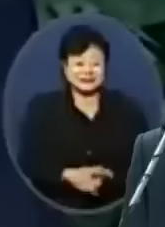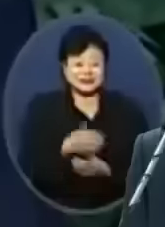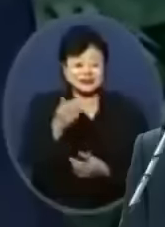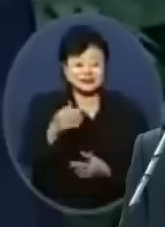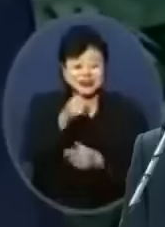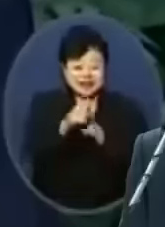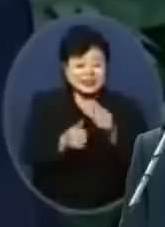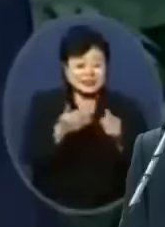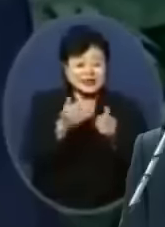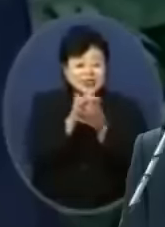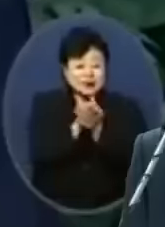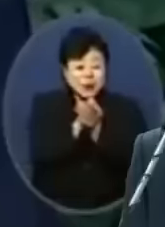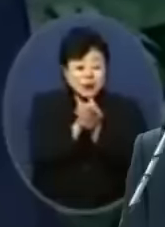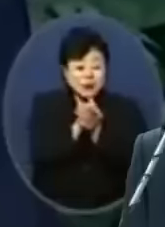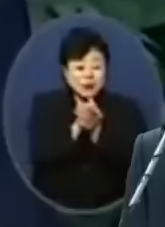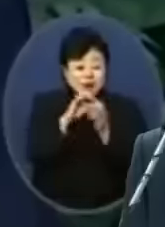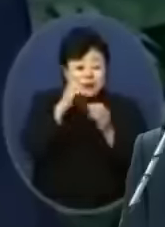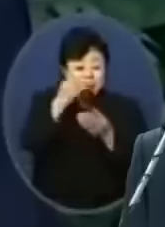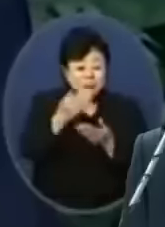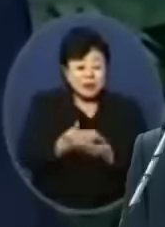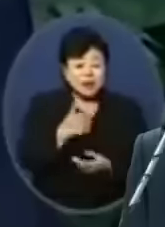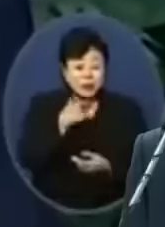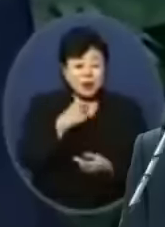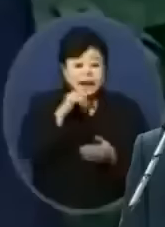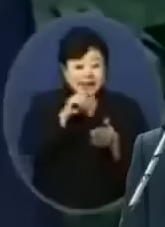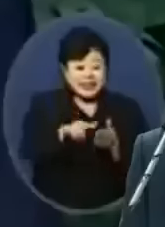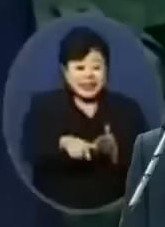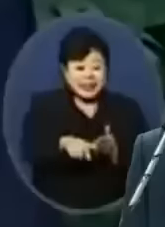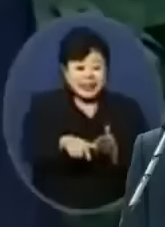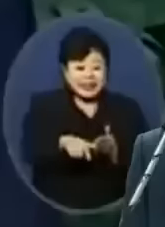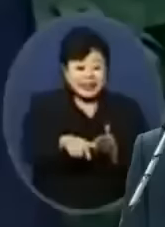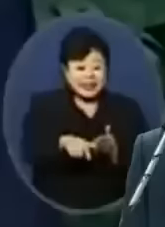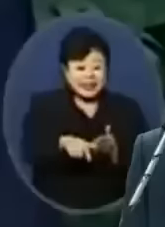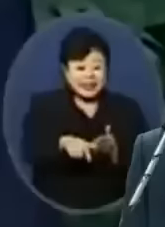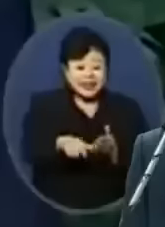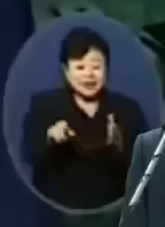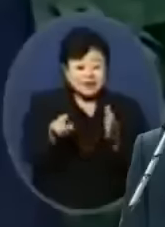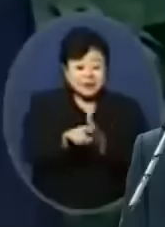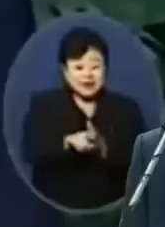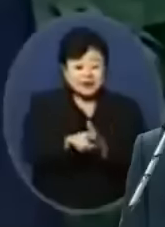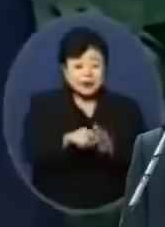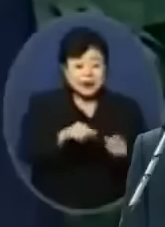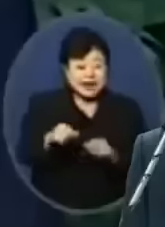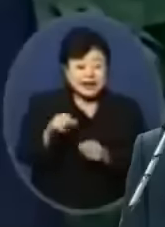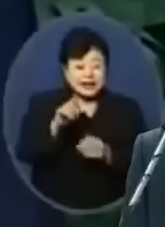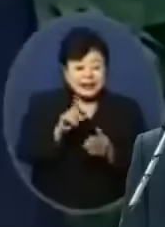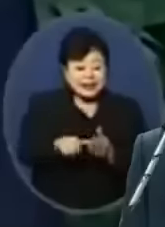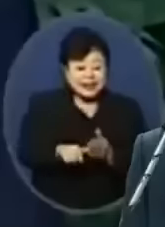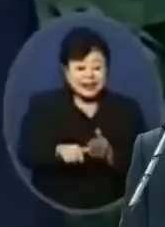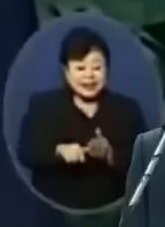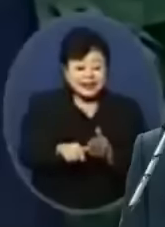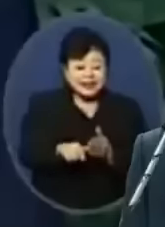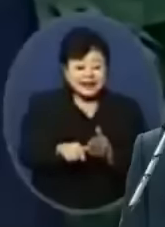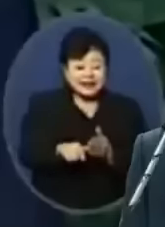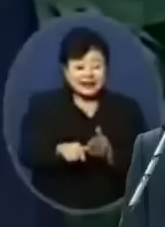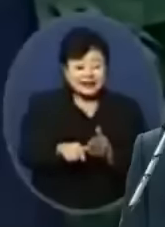여러분 하나님께 기도하고 응답받기를 원할 때 믿음으로 행할 때